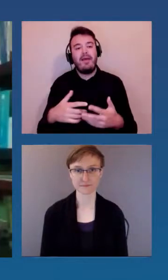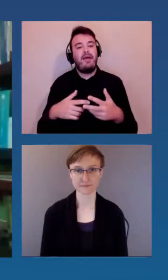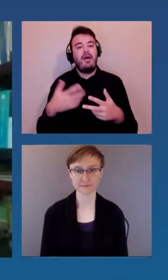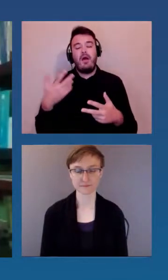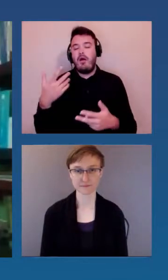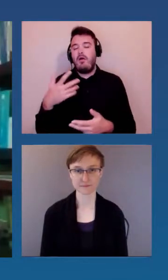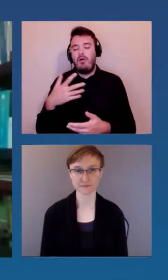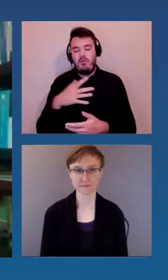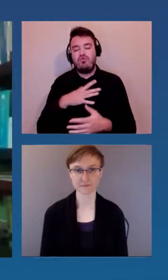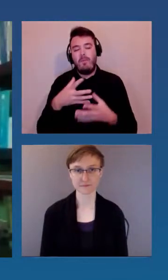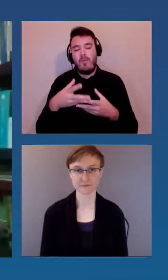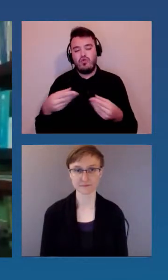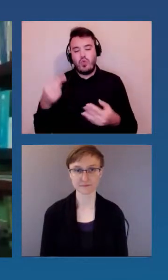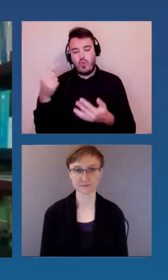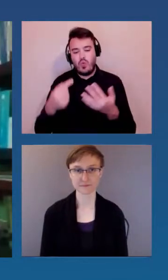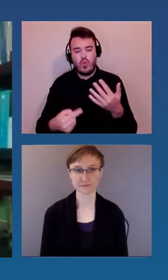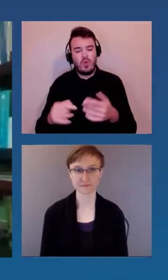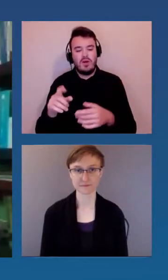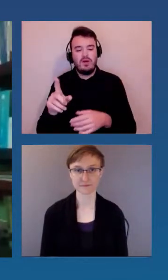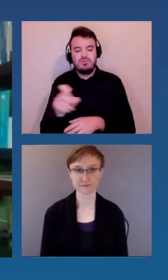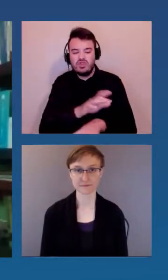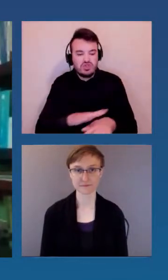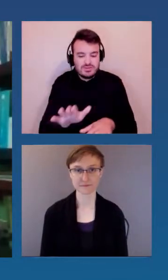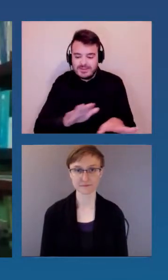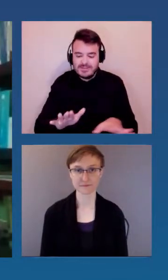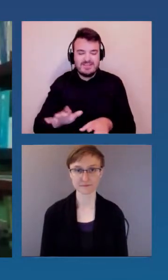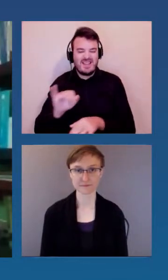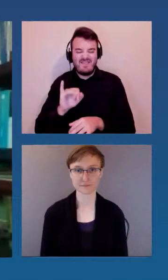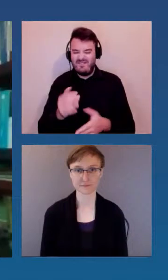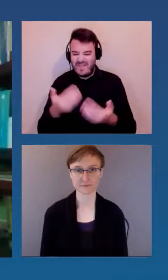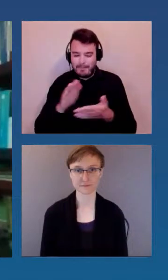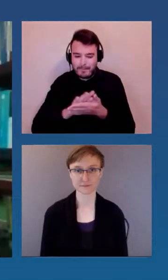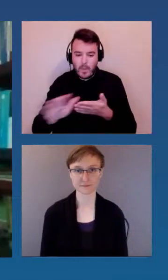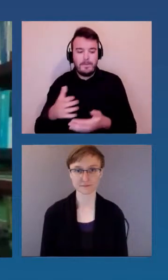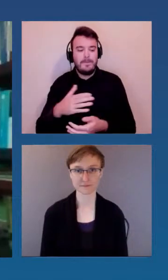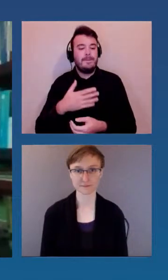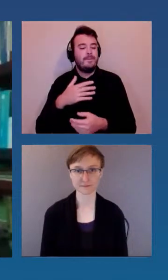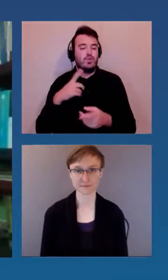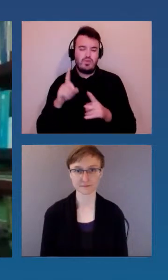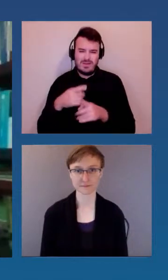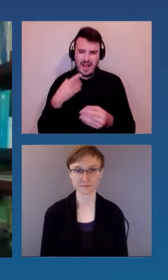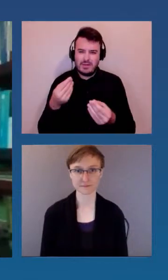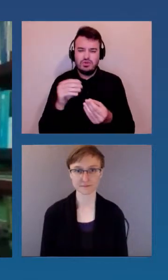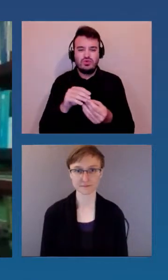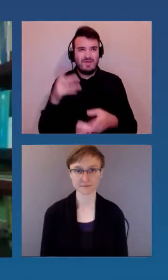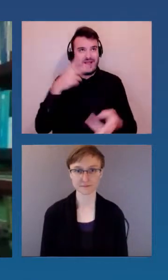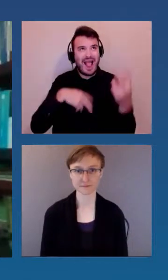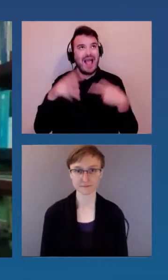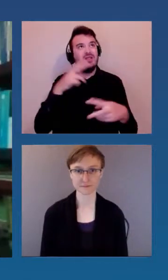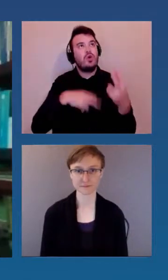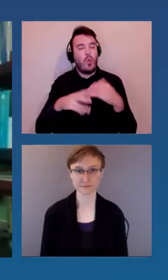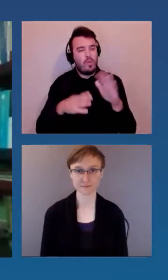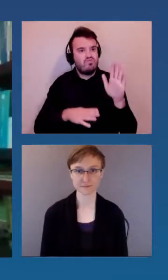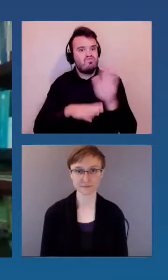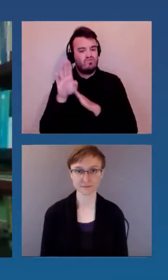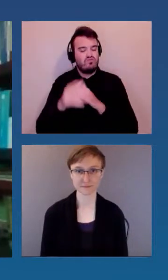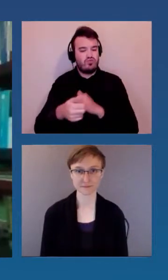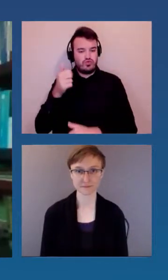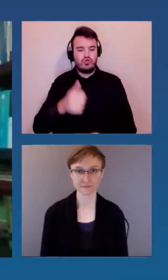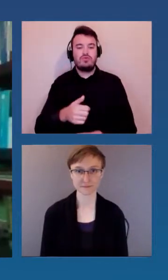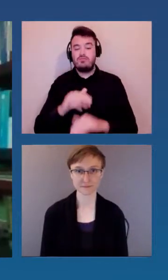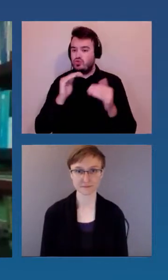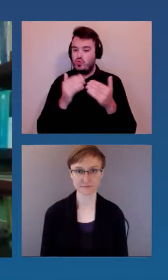façon structurée avec le professeur et les quelques employés qui seront en appui à